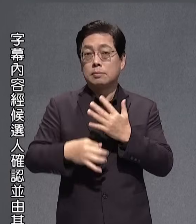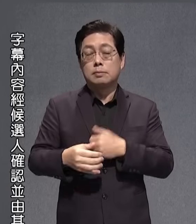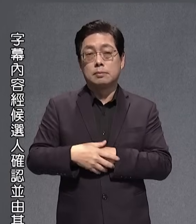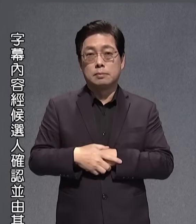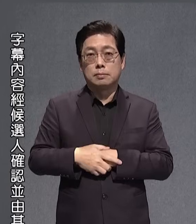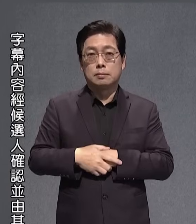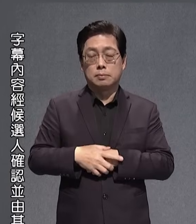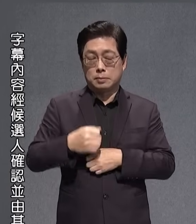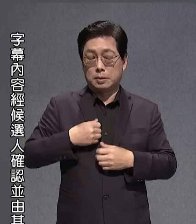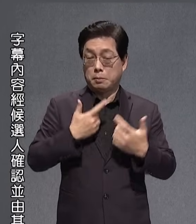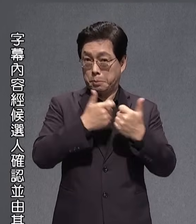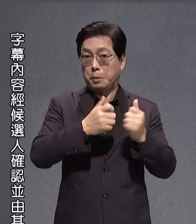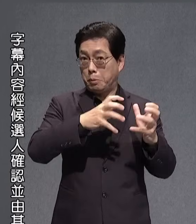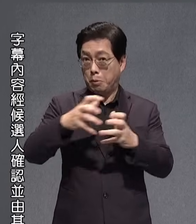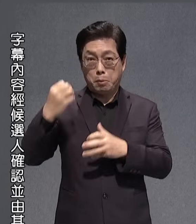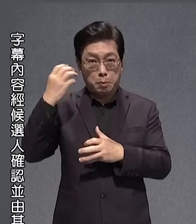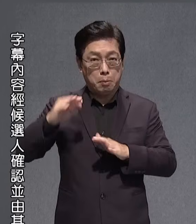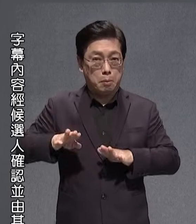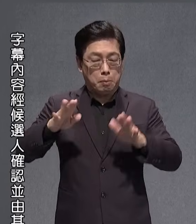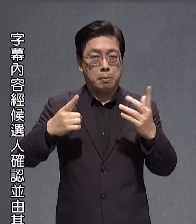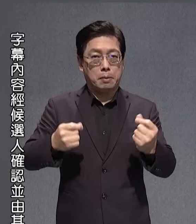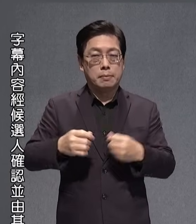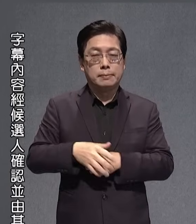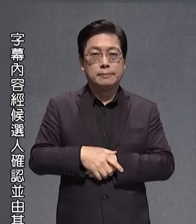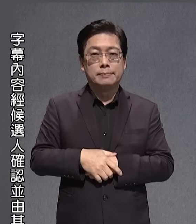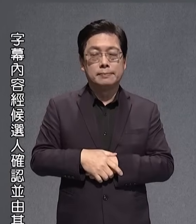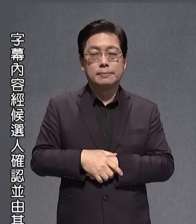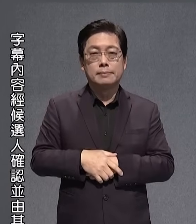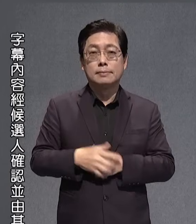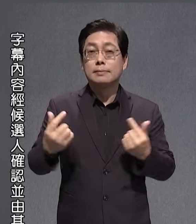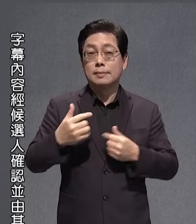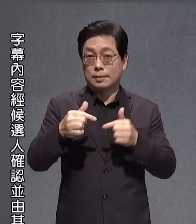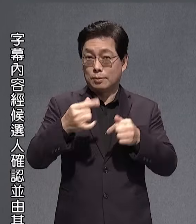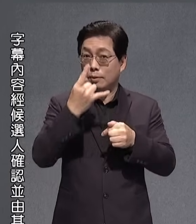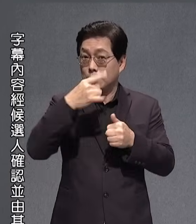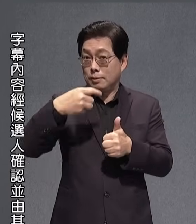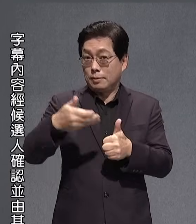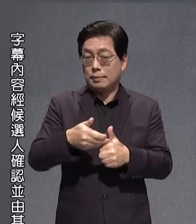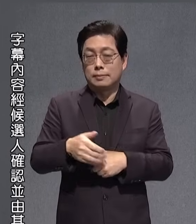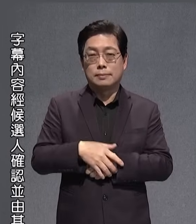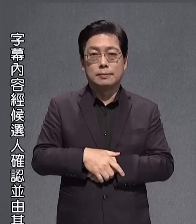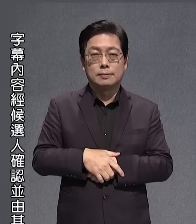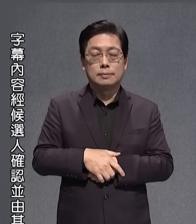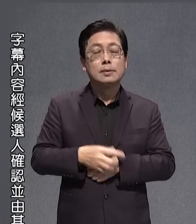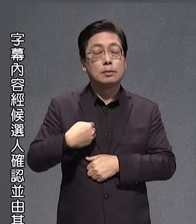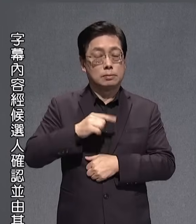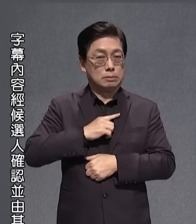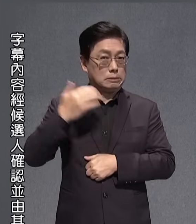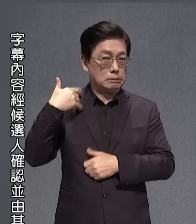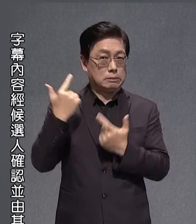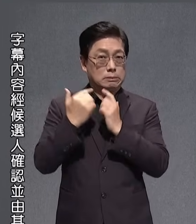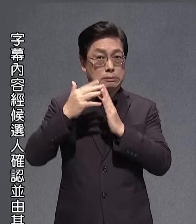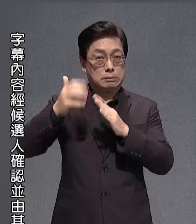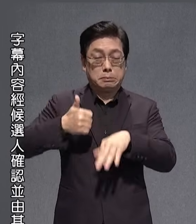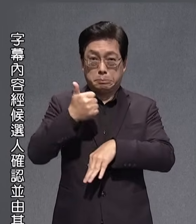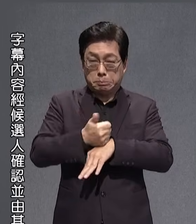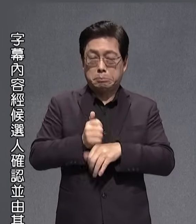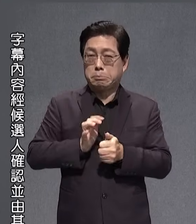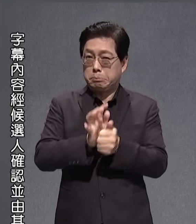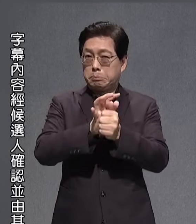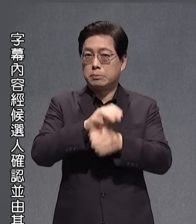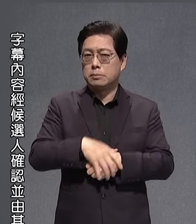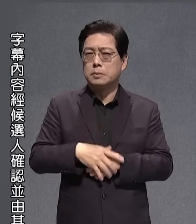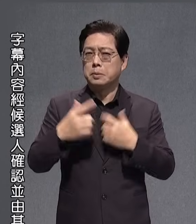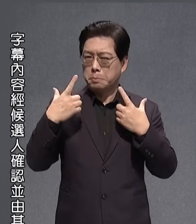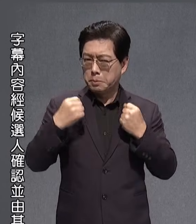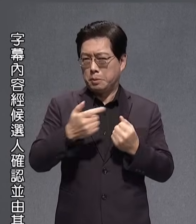合世界先进国家的发展趋势。关于双语教育，我担任台北市长时推动双语教育，它是